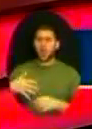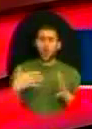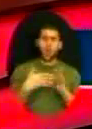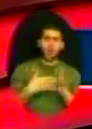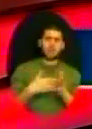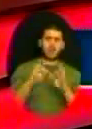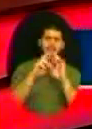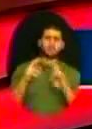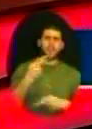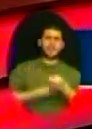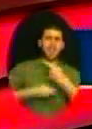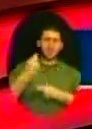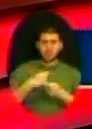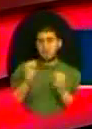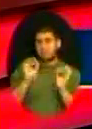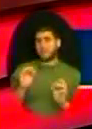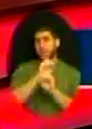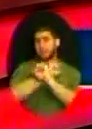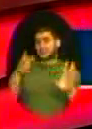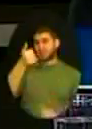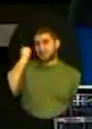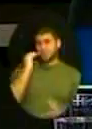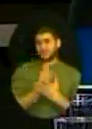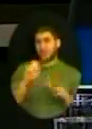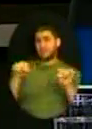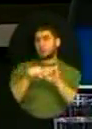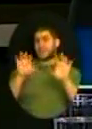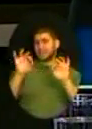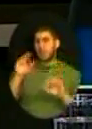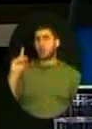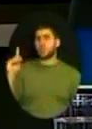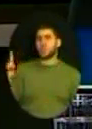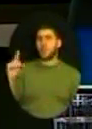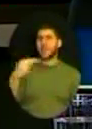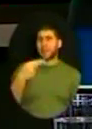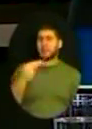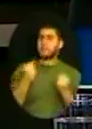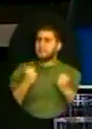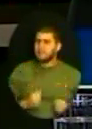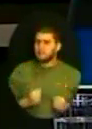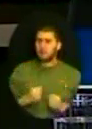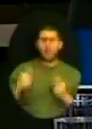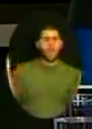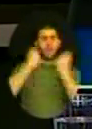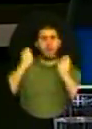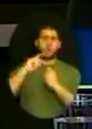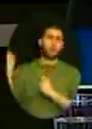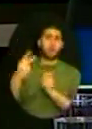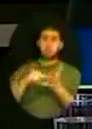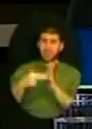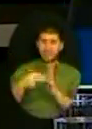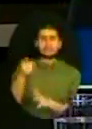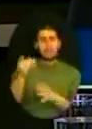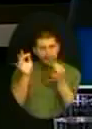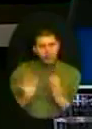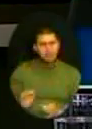החוקר של הרשות לניירות ערך. בדיוק, מה שהתפרסם אמש בערוץ 10 על ידי דורון הרמן, ללא ספק היכה גלים במערכת הפוליטית, והפעם